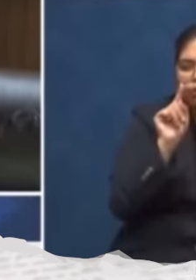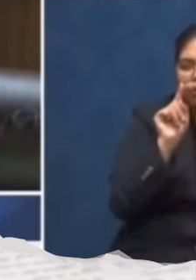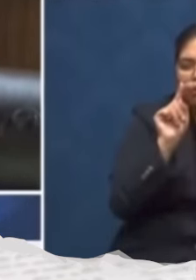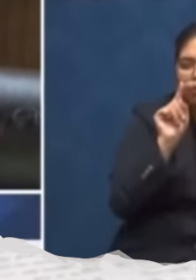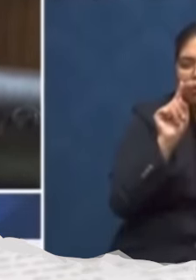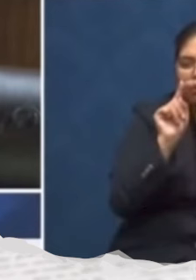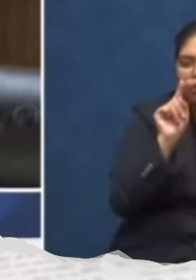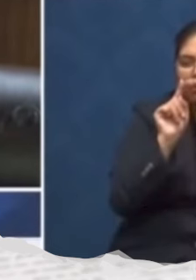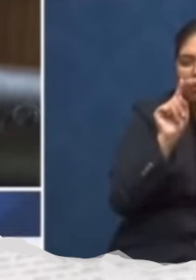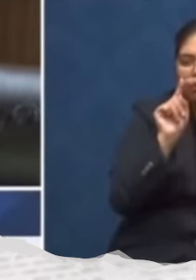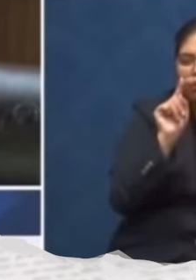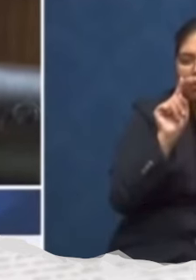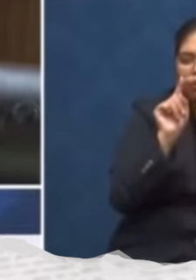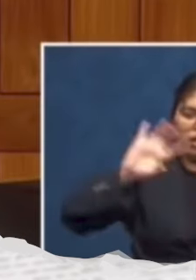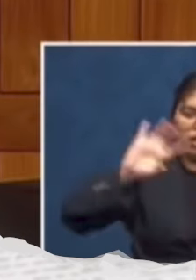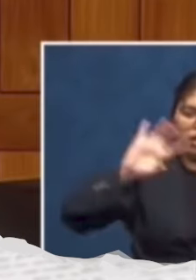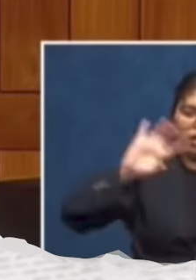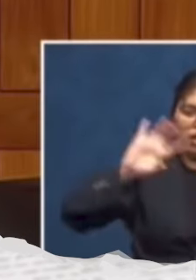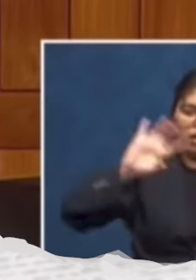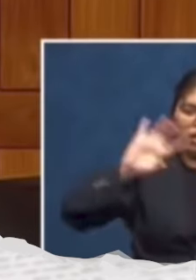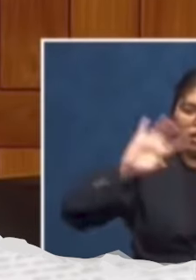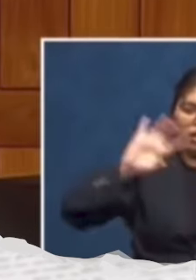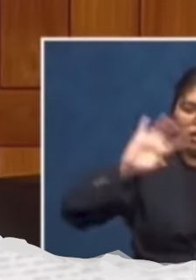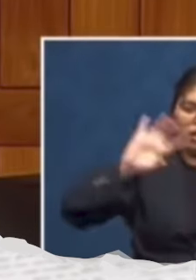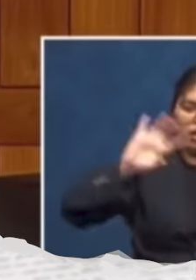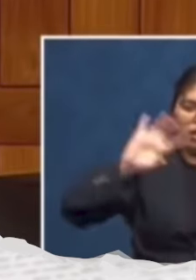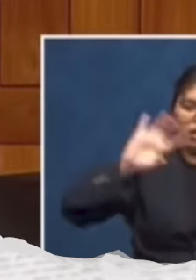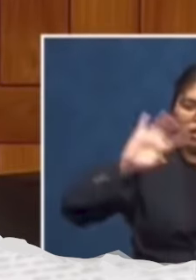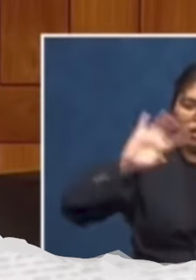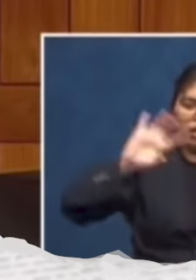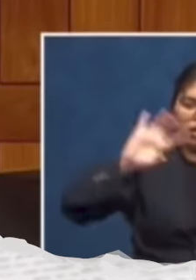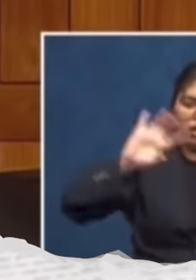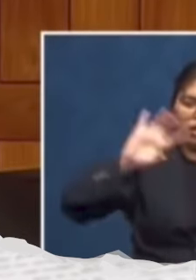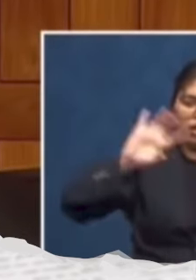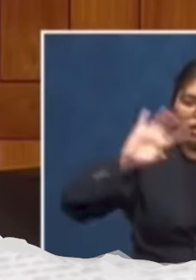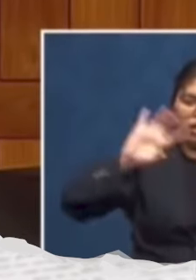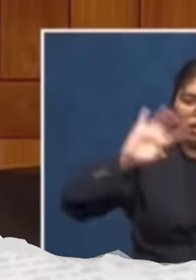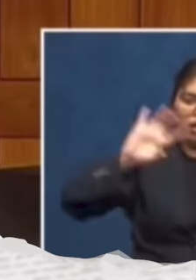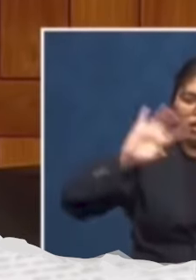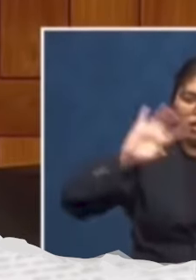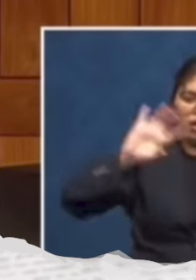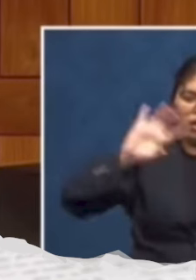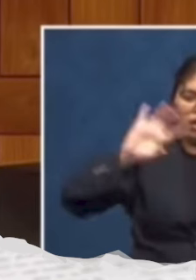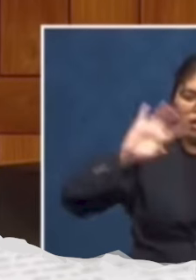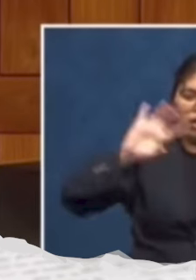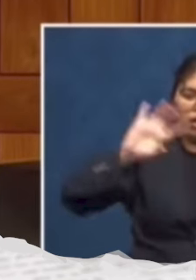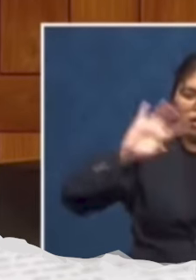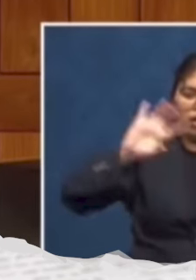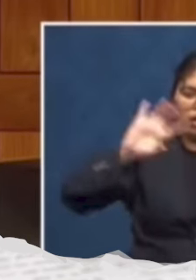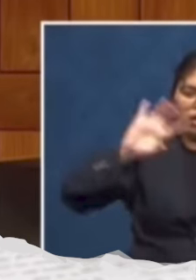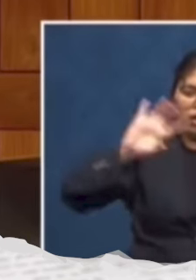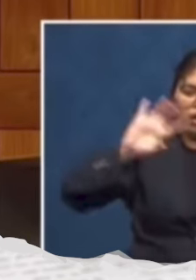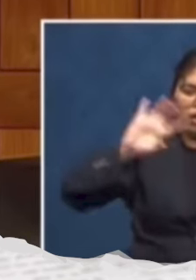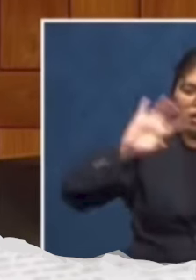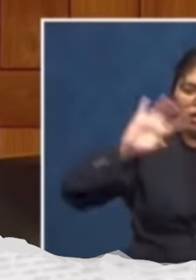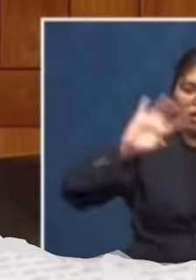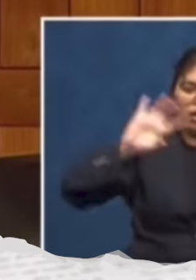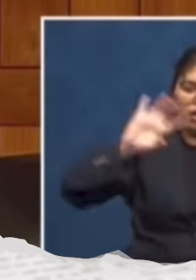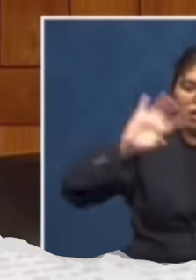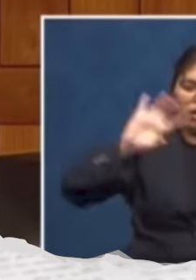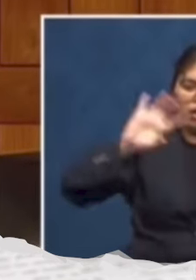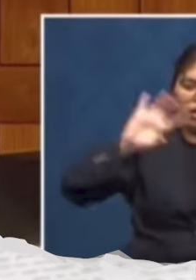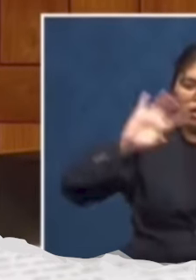การไม่ได้เรื่องการใช้วาทกรรมด้อยค่าผมว่าผมพูดมามากพอแล้วเรื่องที่จะพัฒนากองทัพร่วมกันนั้นผมคิดว่าต้องเป็นเรื่อง